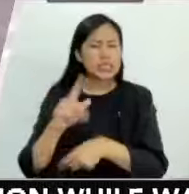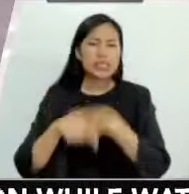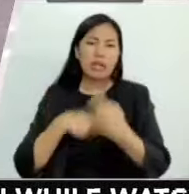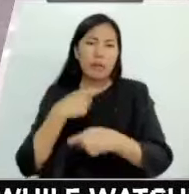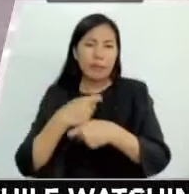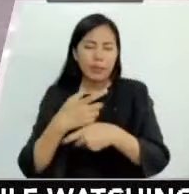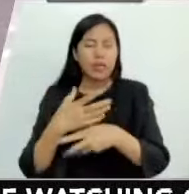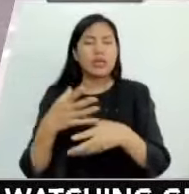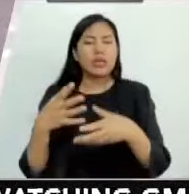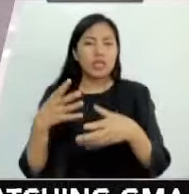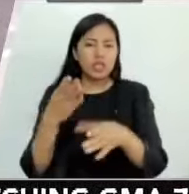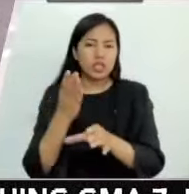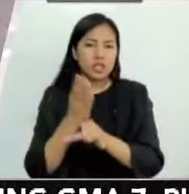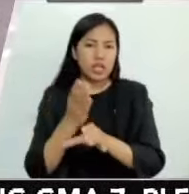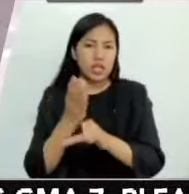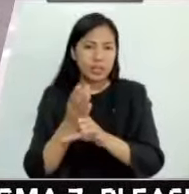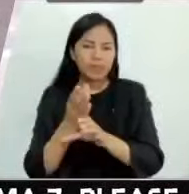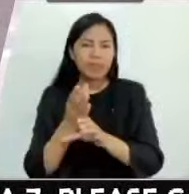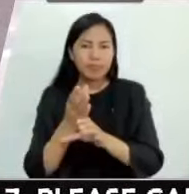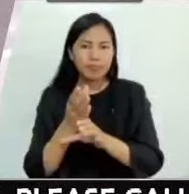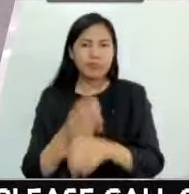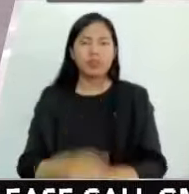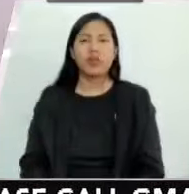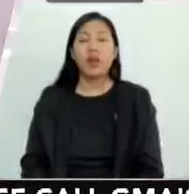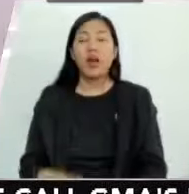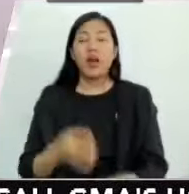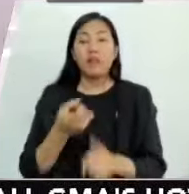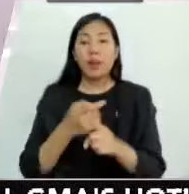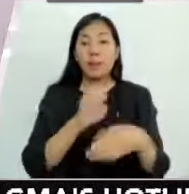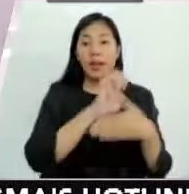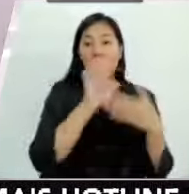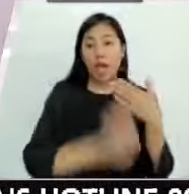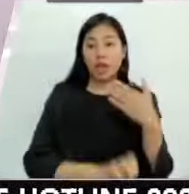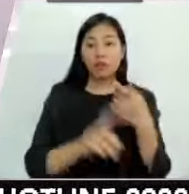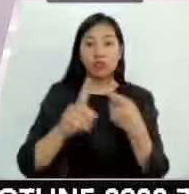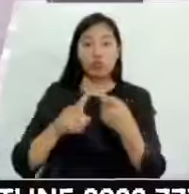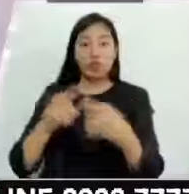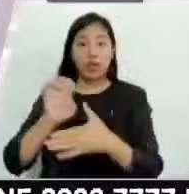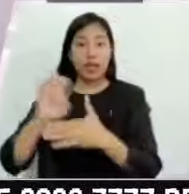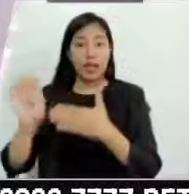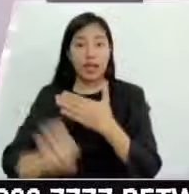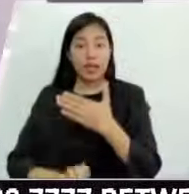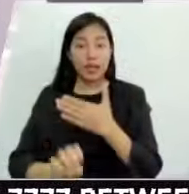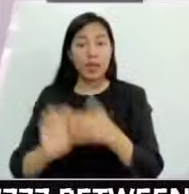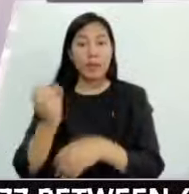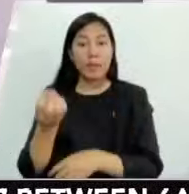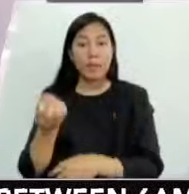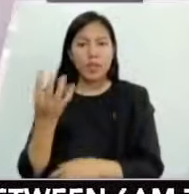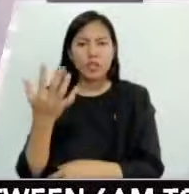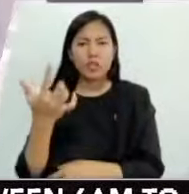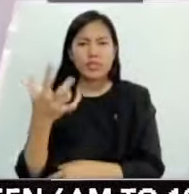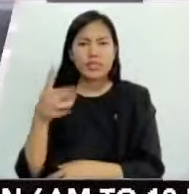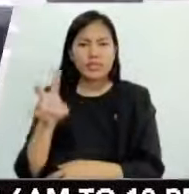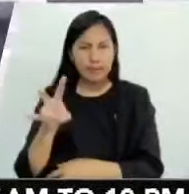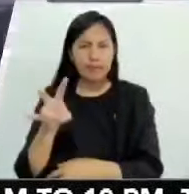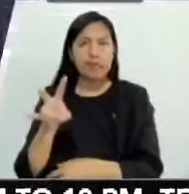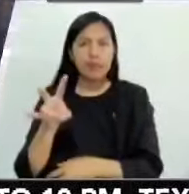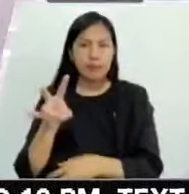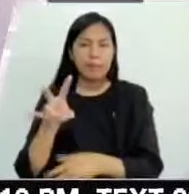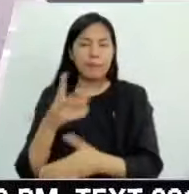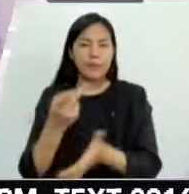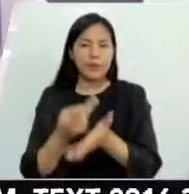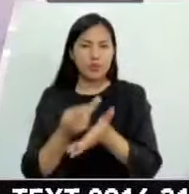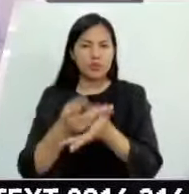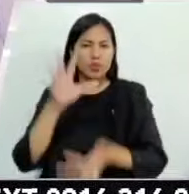hanggang Mabalacat, Pampanga, 27 hanggang 81 pesos ang dagdag singil para sa kabuuang toll na 359 pesos